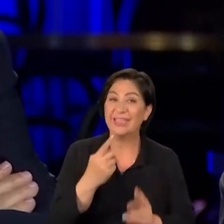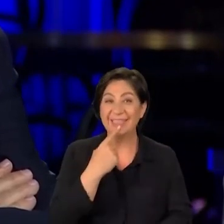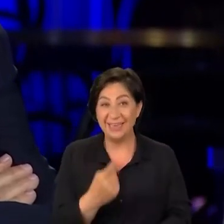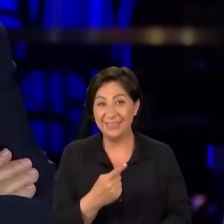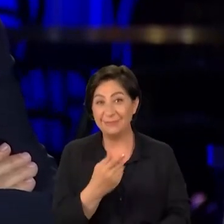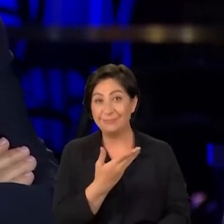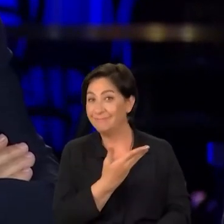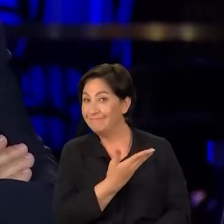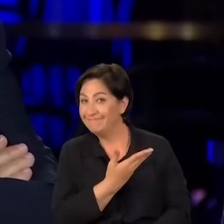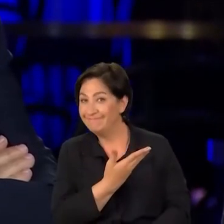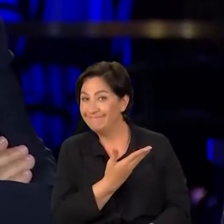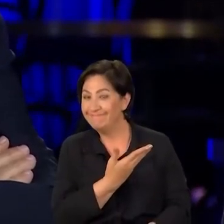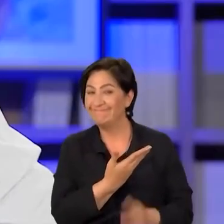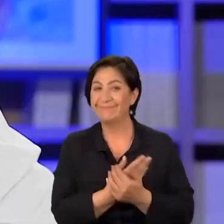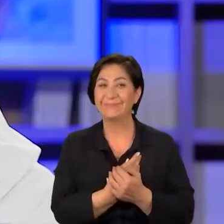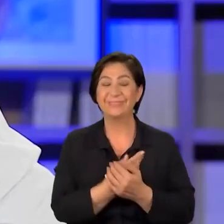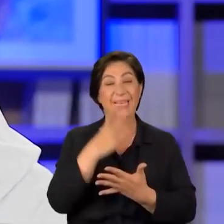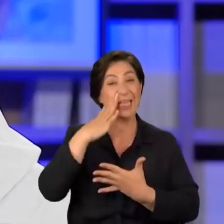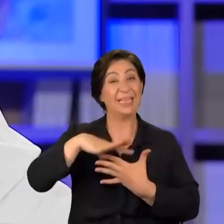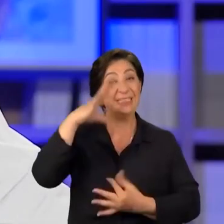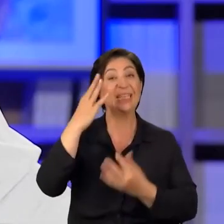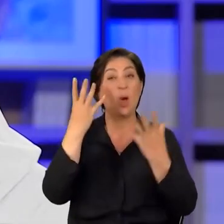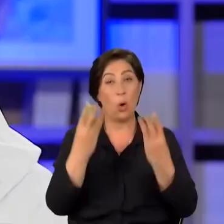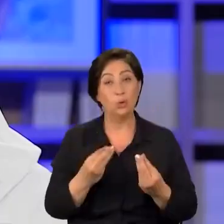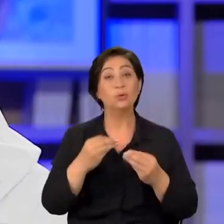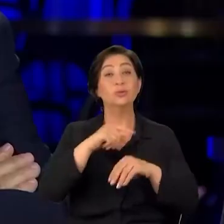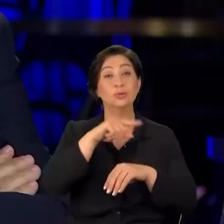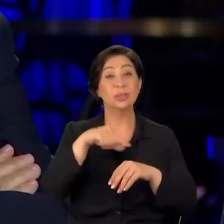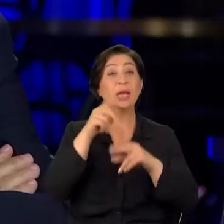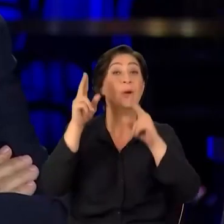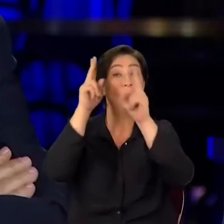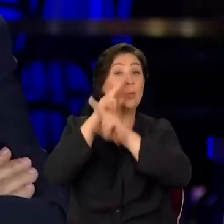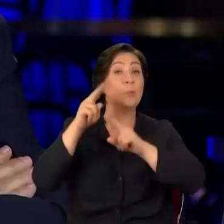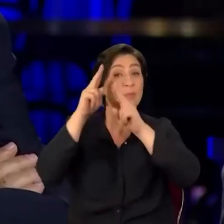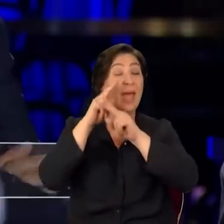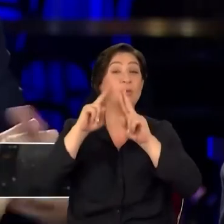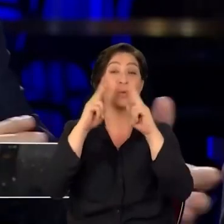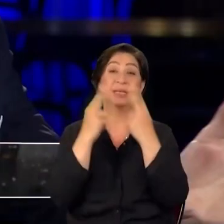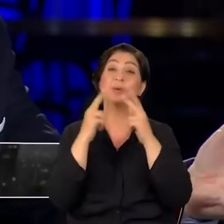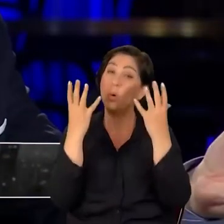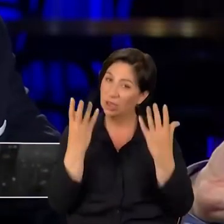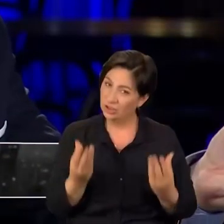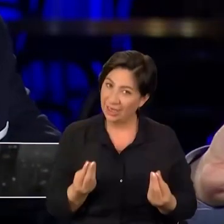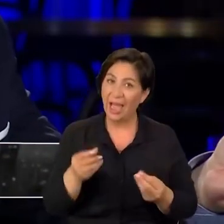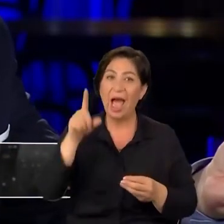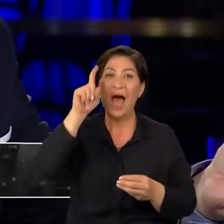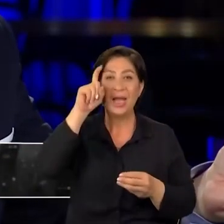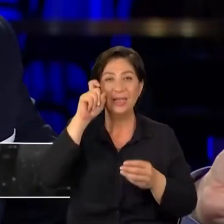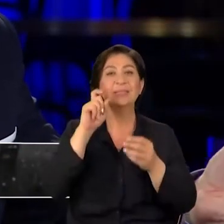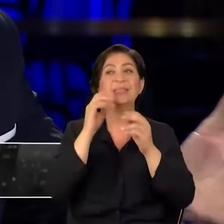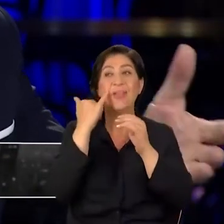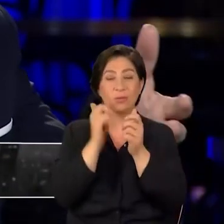derken... İnsan olduğu sürece ütopya yapılacak ve olmalı da zaten. Tabii, bugün olmadan akıllı olmaz. Akıllı telefonları